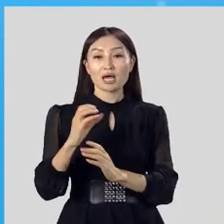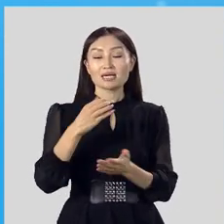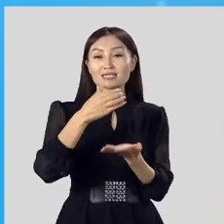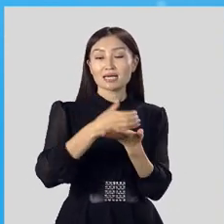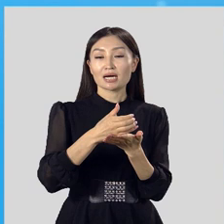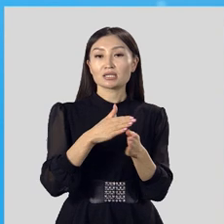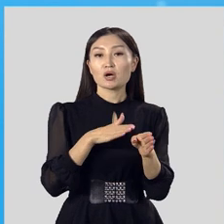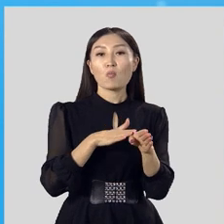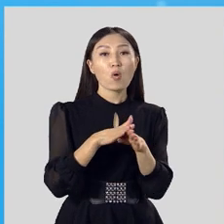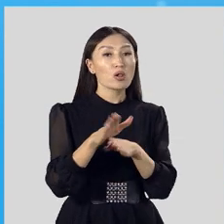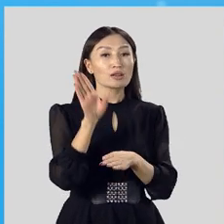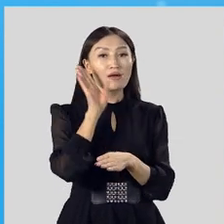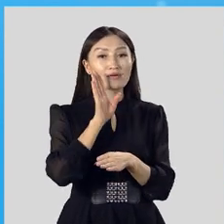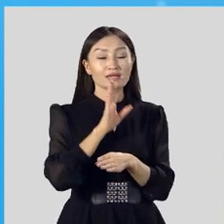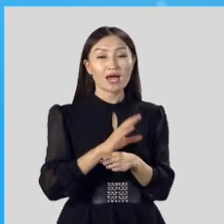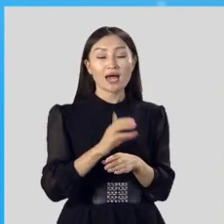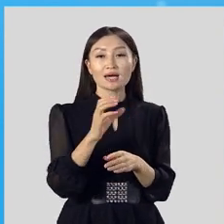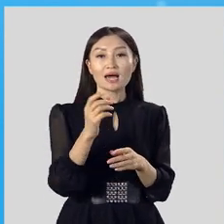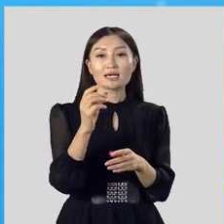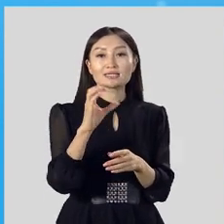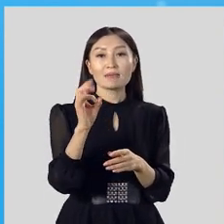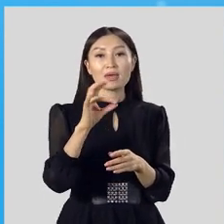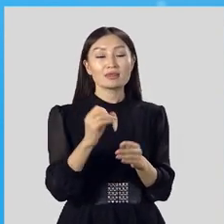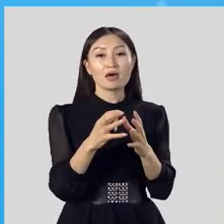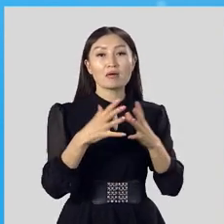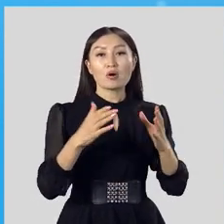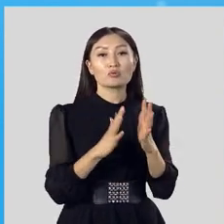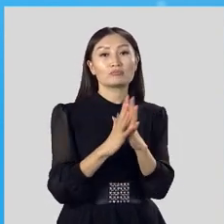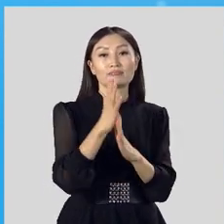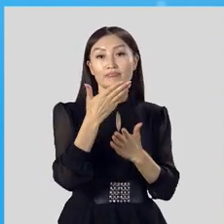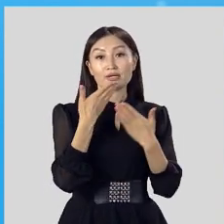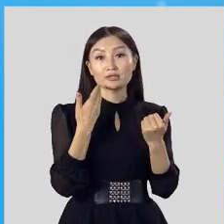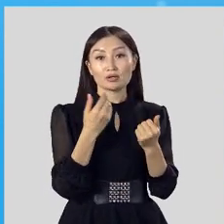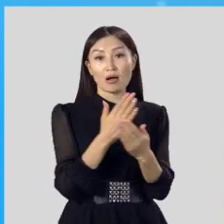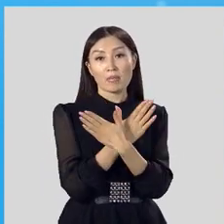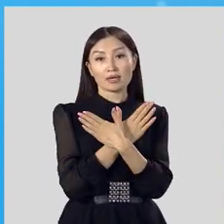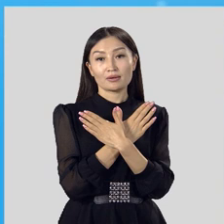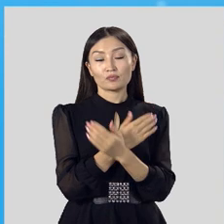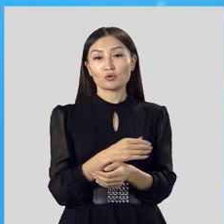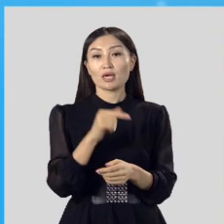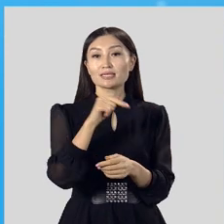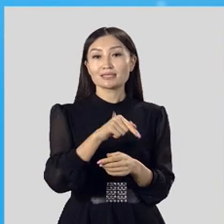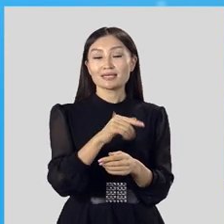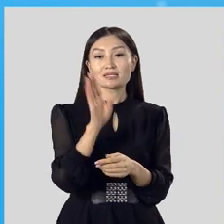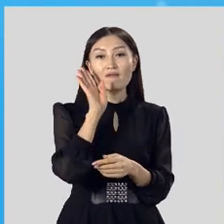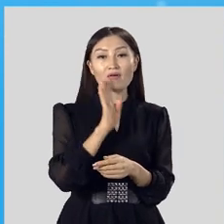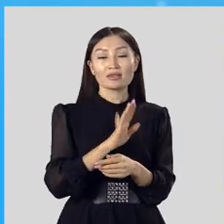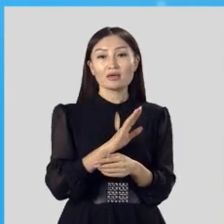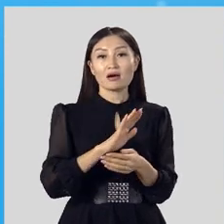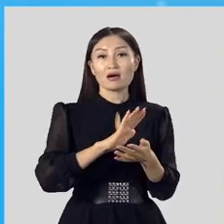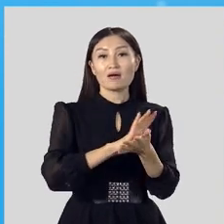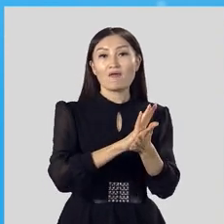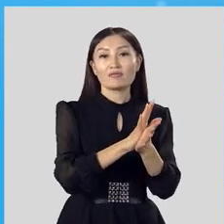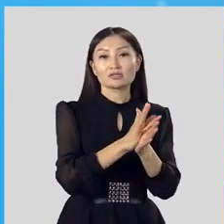стакане, наполненном водой, семена набухнут, но не прорастут, а погибнут. Здесь вода